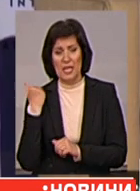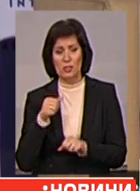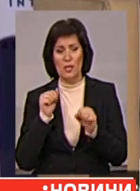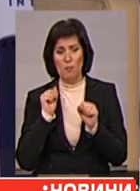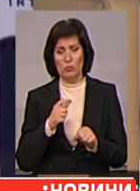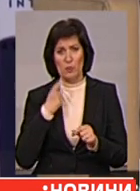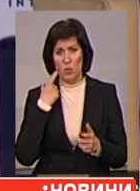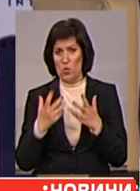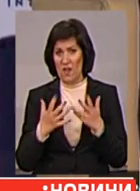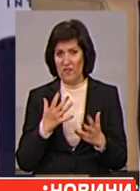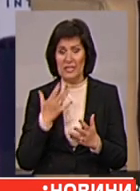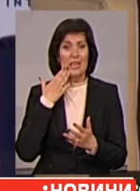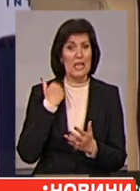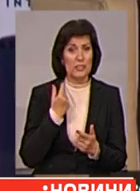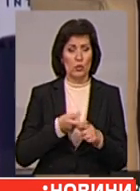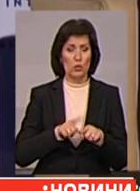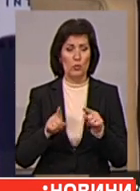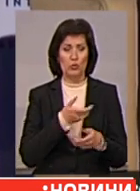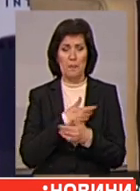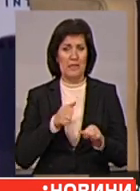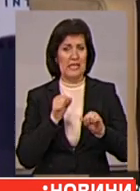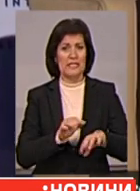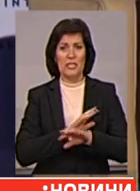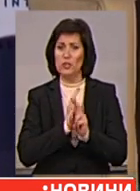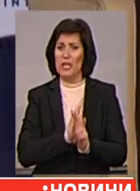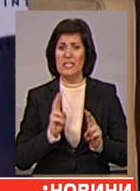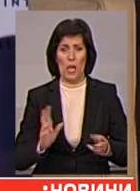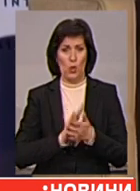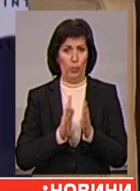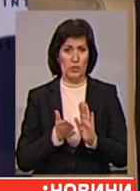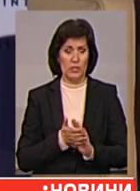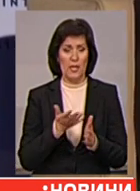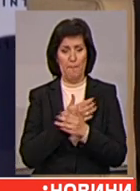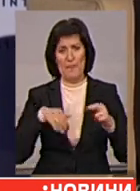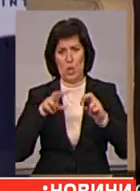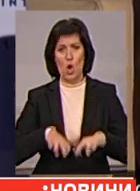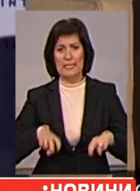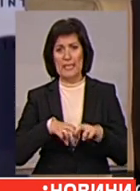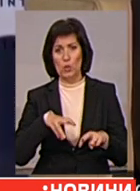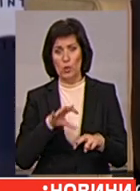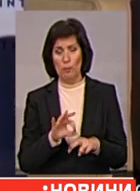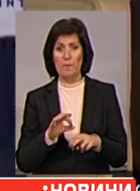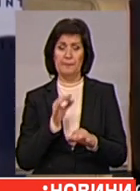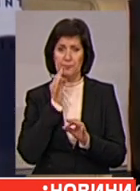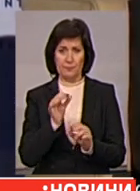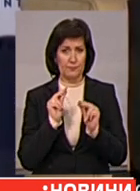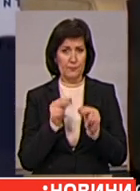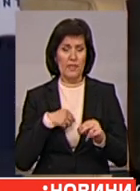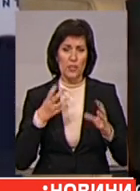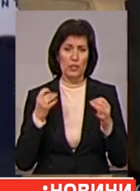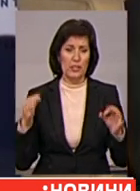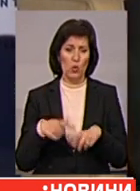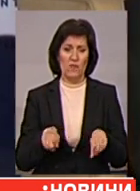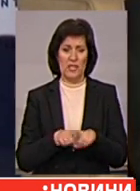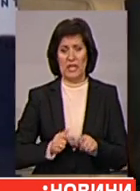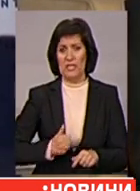можна собі уявити. Легшим, тому що ми не захищаємо ніякої позиції, ми розслідуємо. Скажу відверто, я ще ніколи так